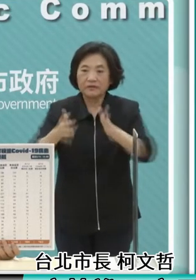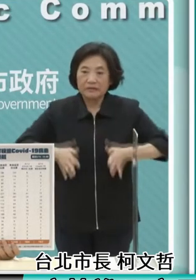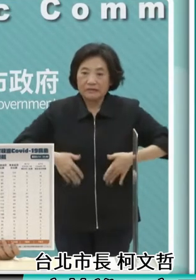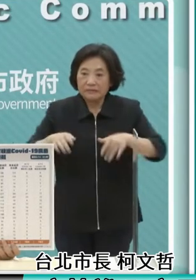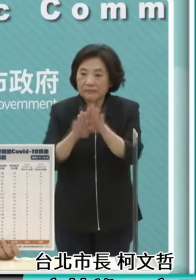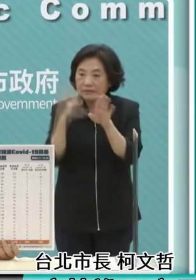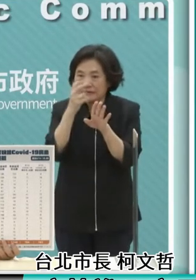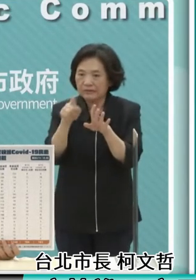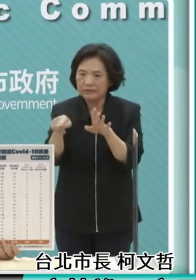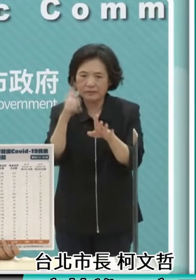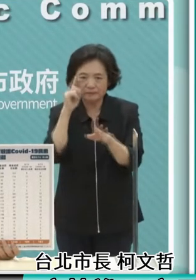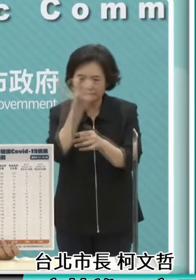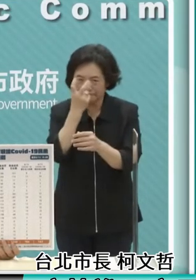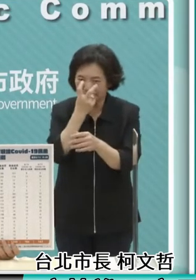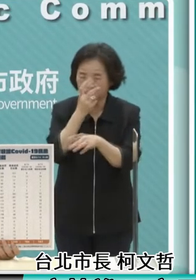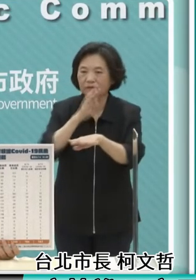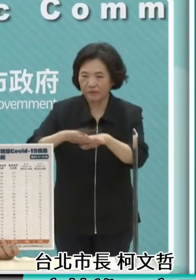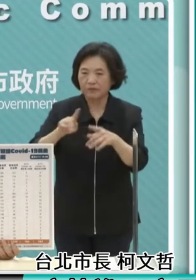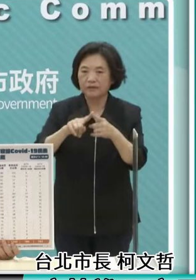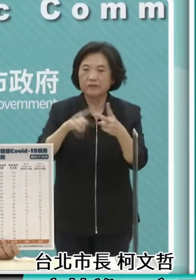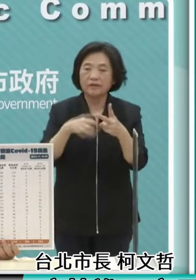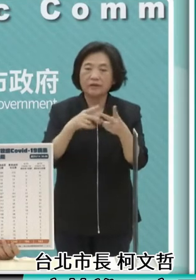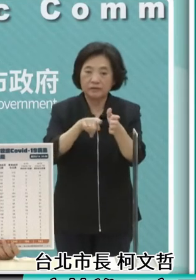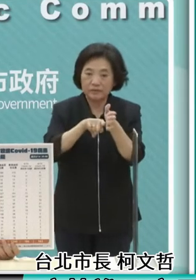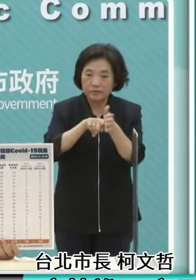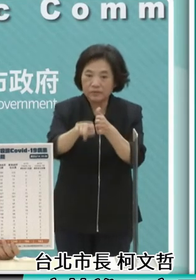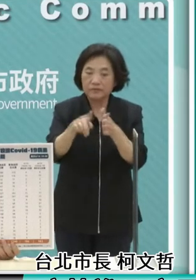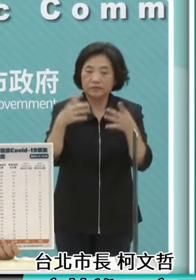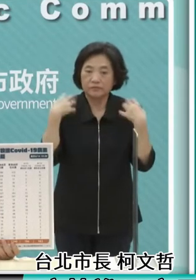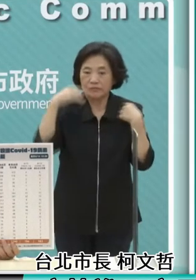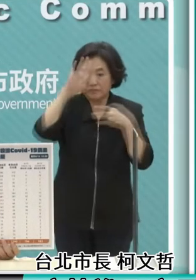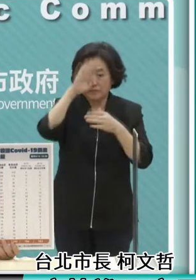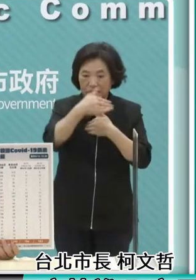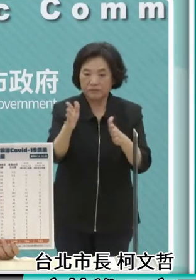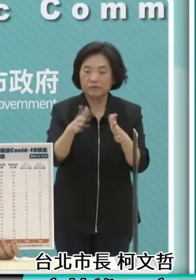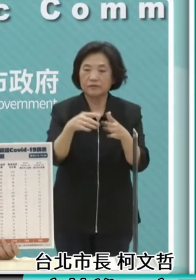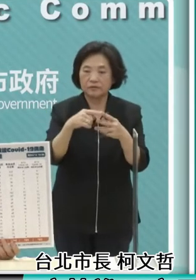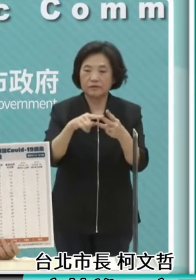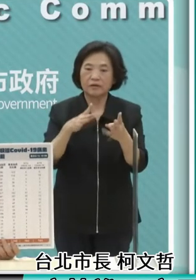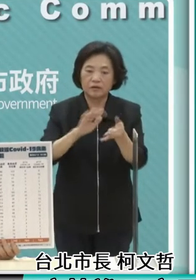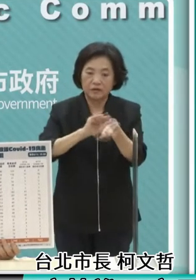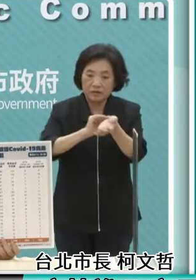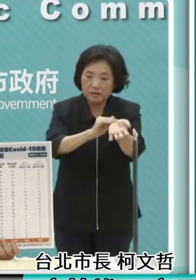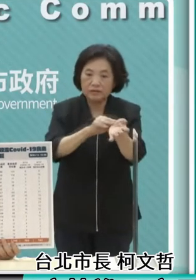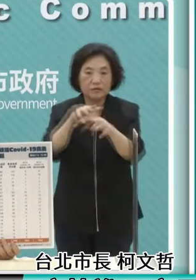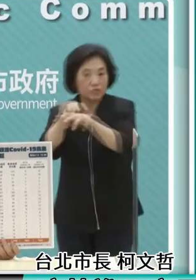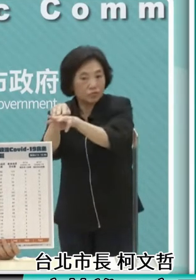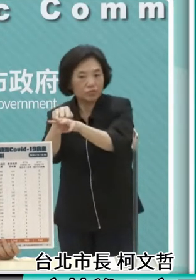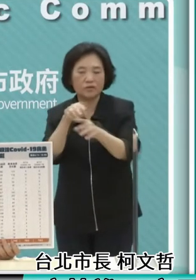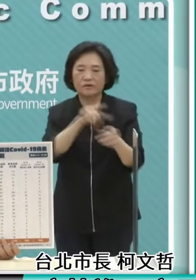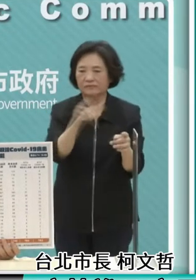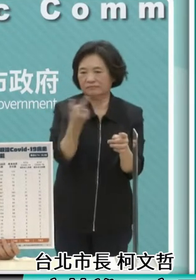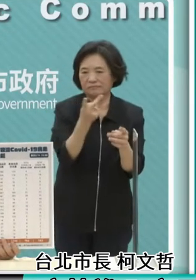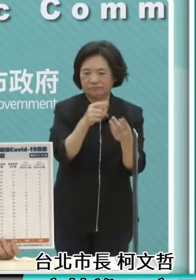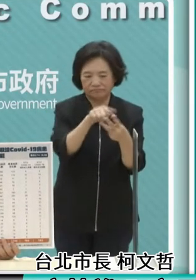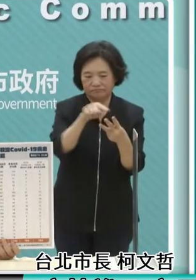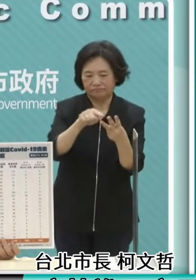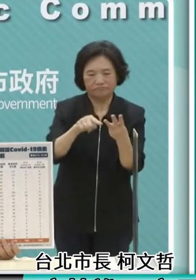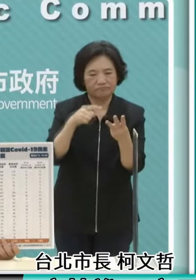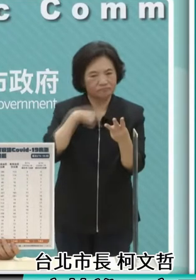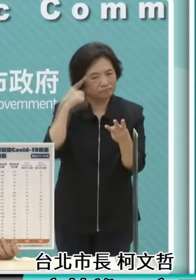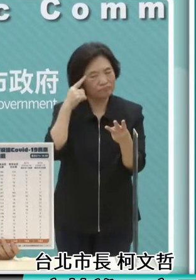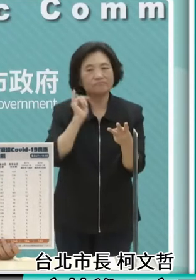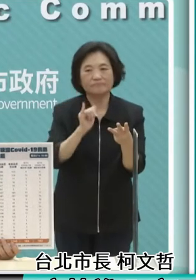要量，它也监控整个防疫专责病房的空床数还有这个住院数，那目前大概是 OK